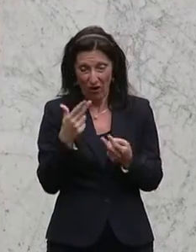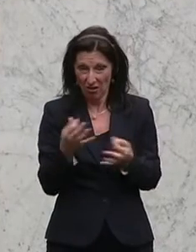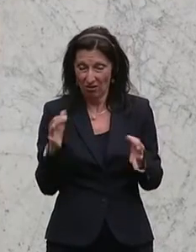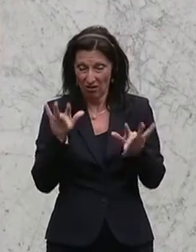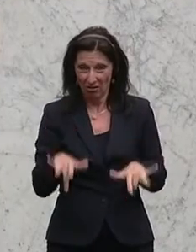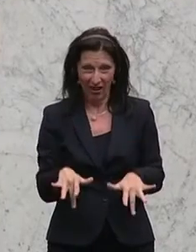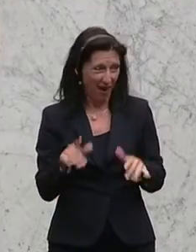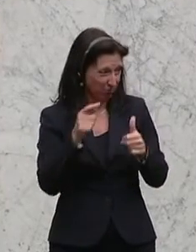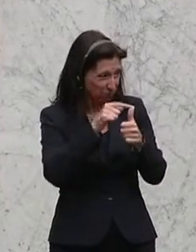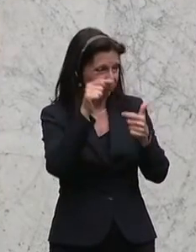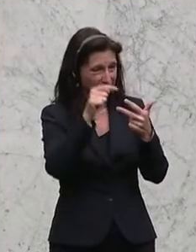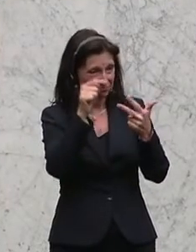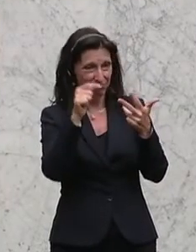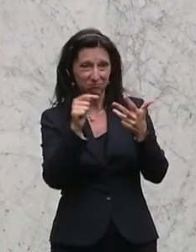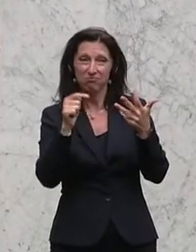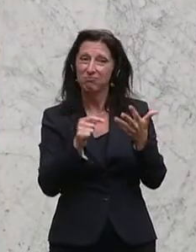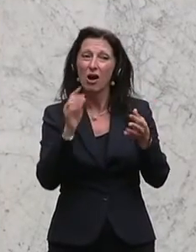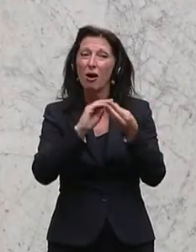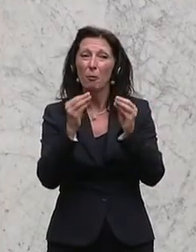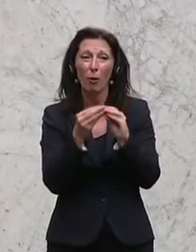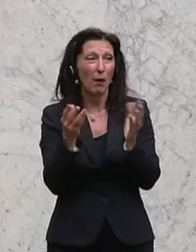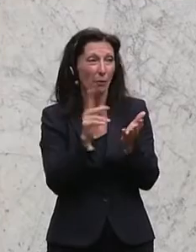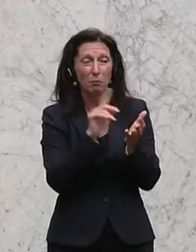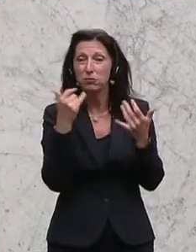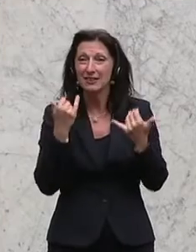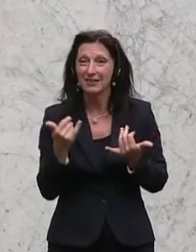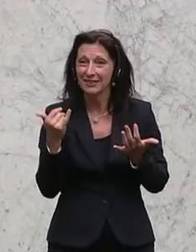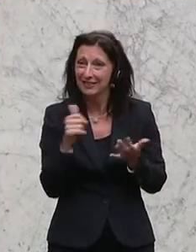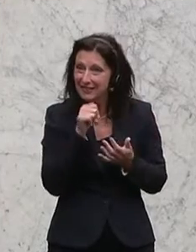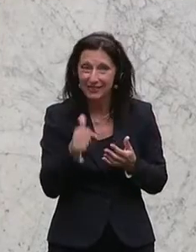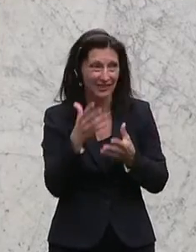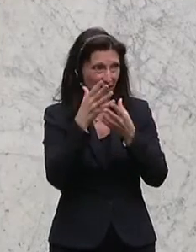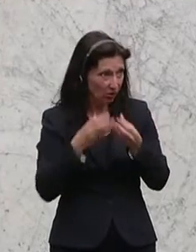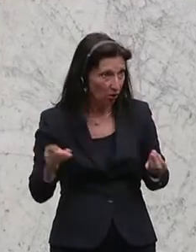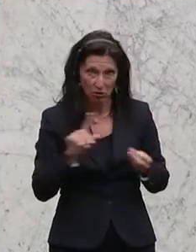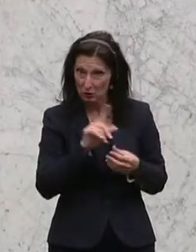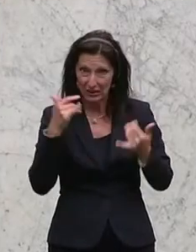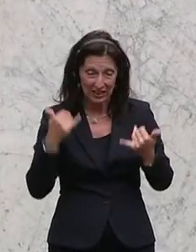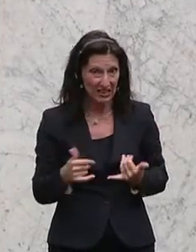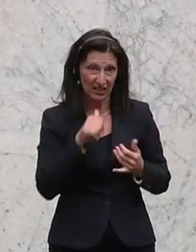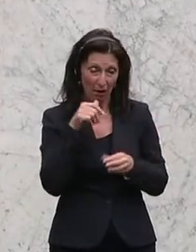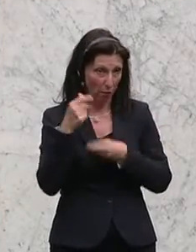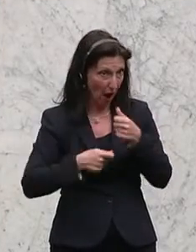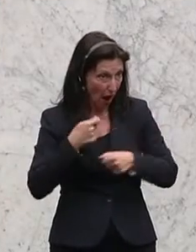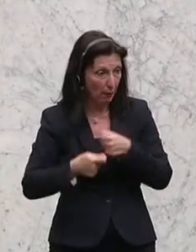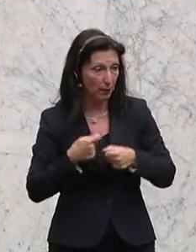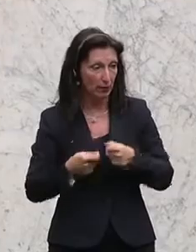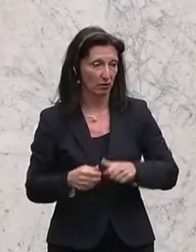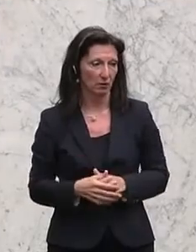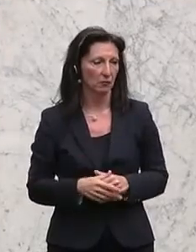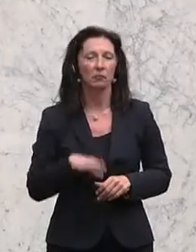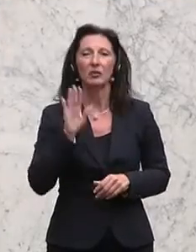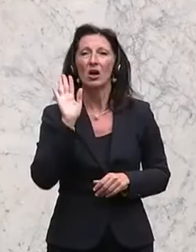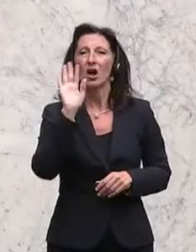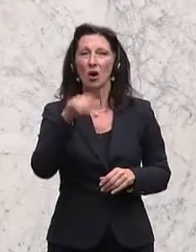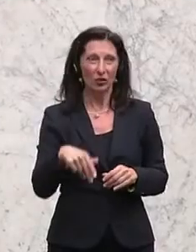sind ungelöste Problemstellungen, die immer noch nicht gescheit bearbeitet wurden. Und ich will erst gar nicht